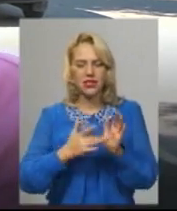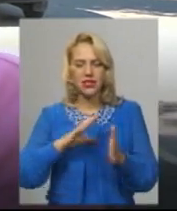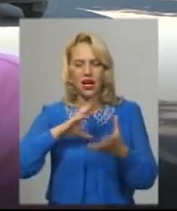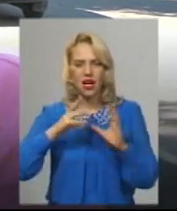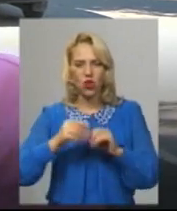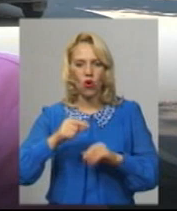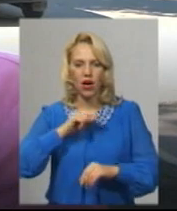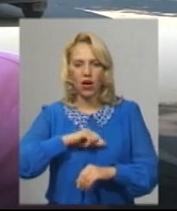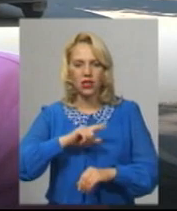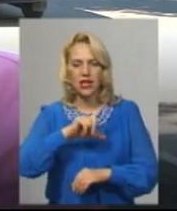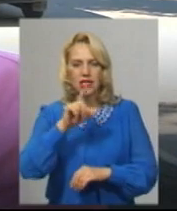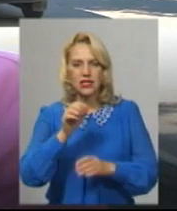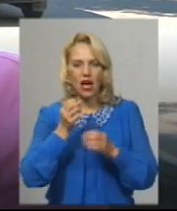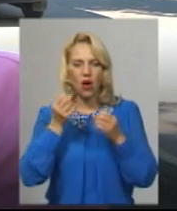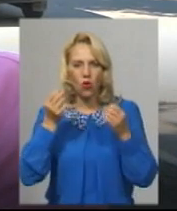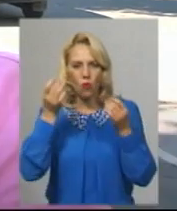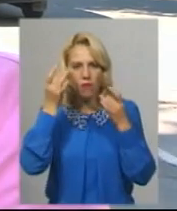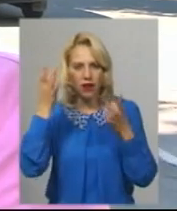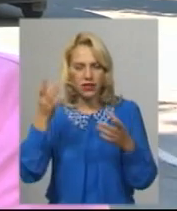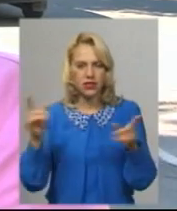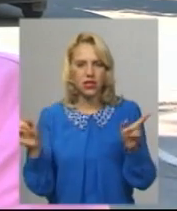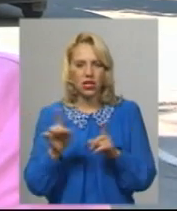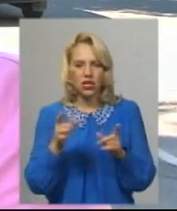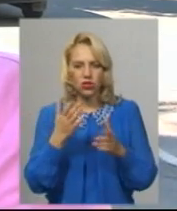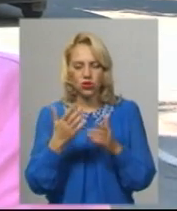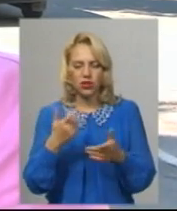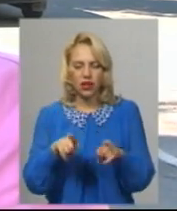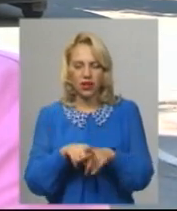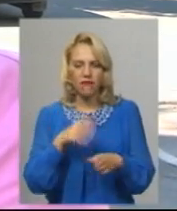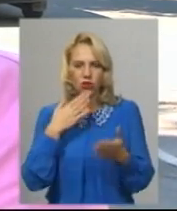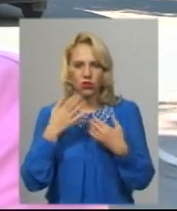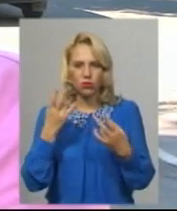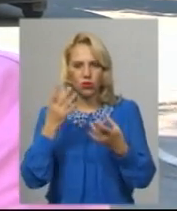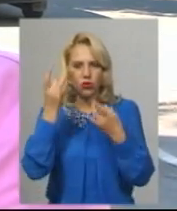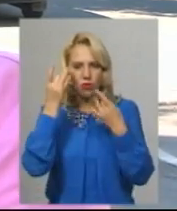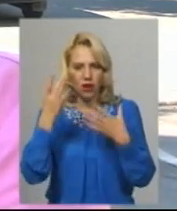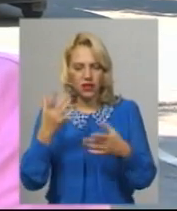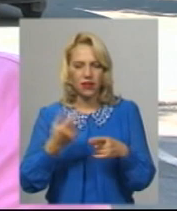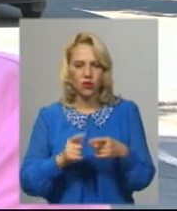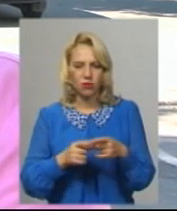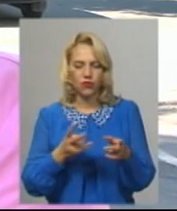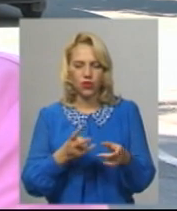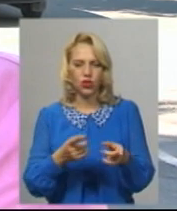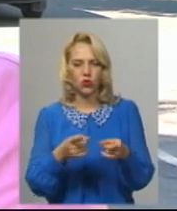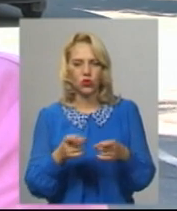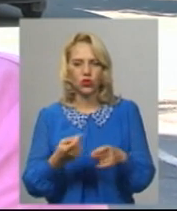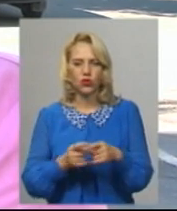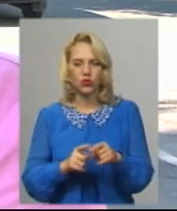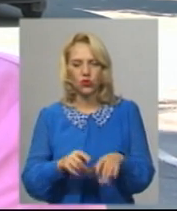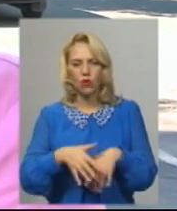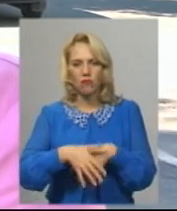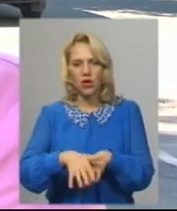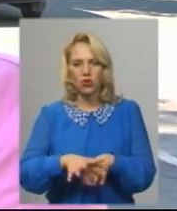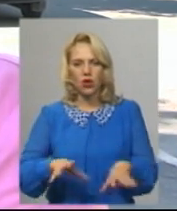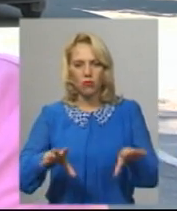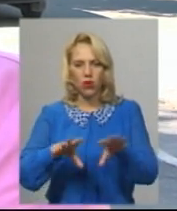грубо кажучи, за гуманність. Тобто усі, хто розуміє, що от до тварин потрібно ставитись гуманно, вони мають долучитися до цього маршу і поєднувати